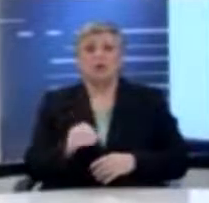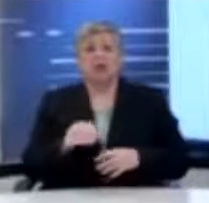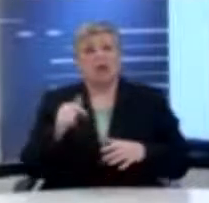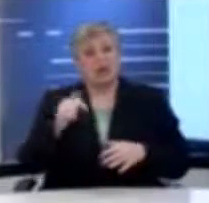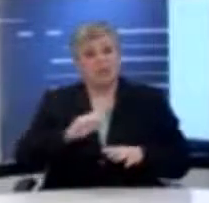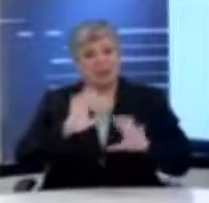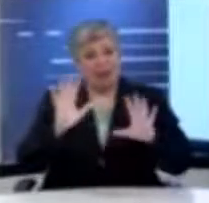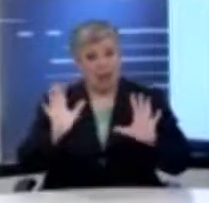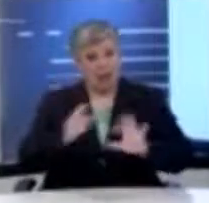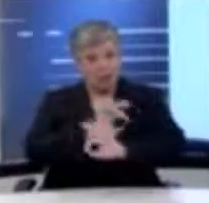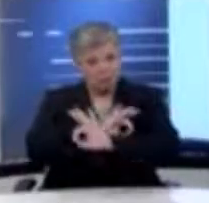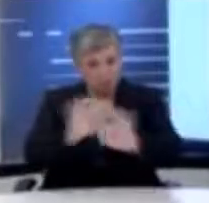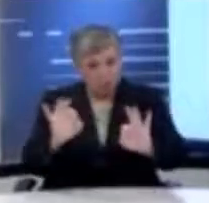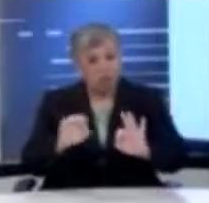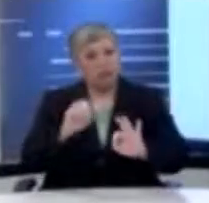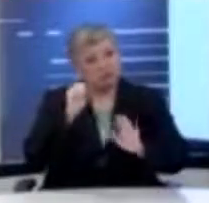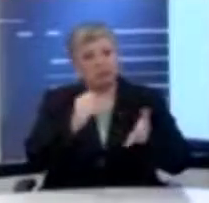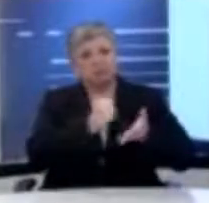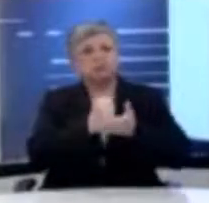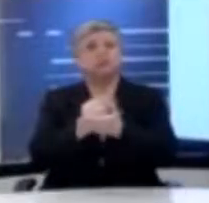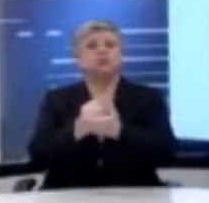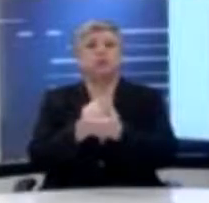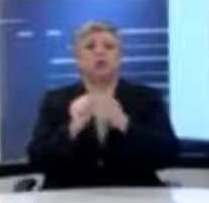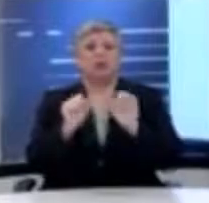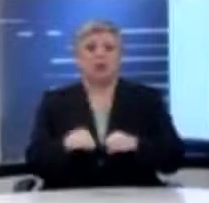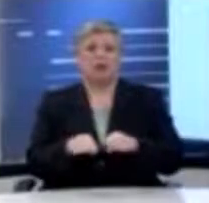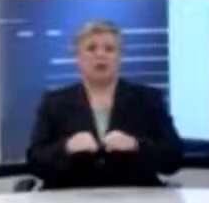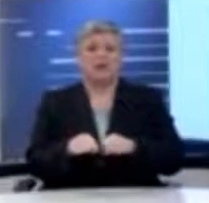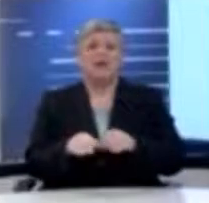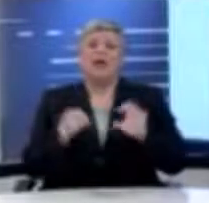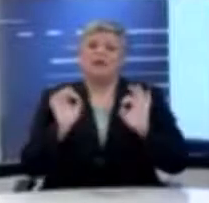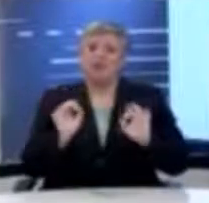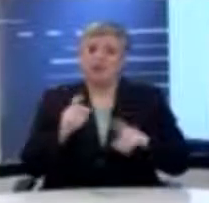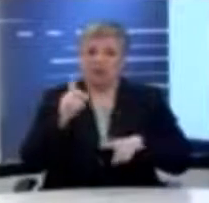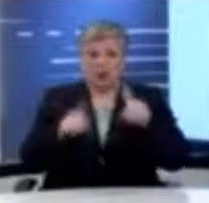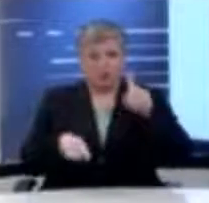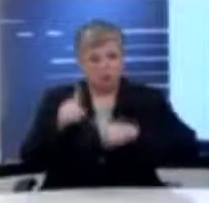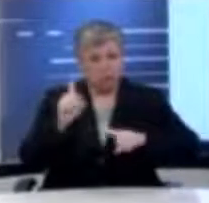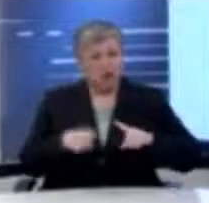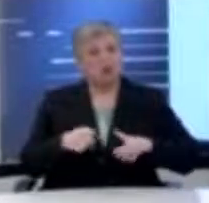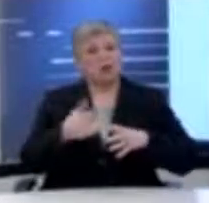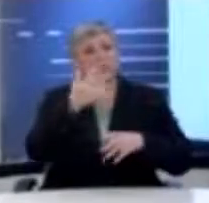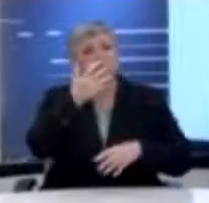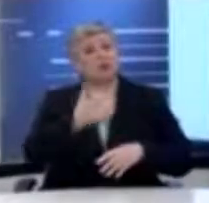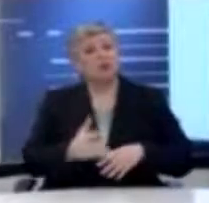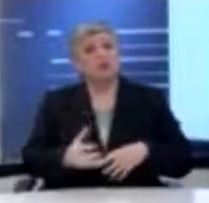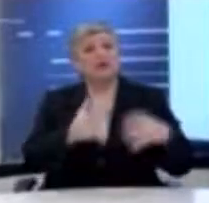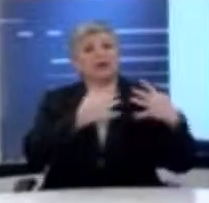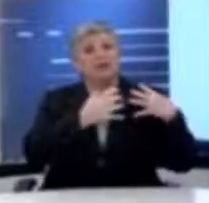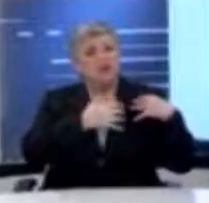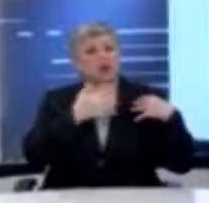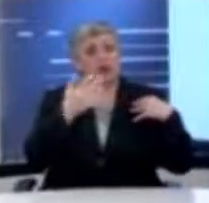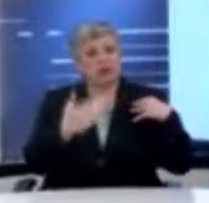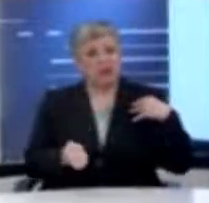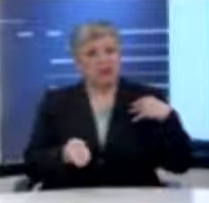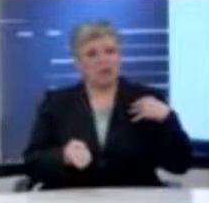απλωθεί μια κακή φήμη που αδικεί τις σοβαρές, σημαντικές, μη κυβερνητικές